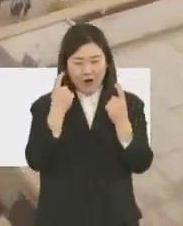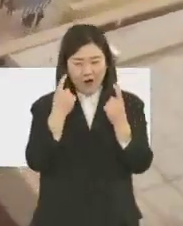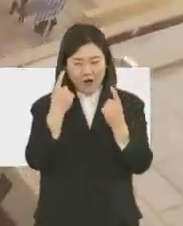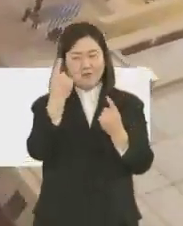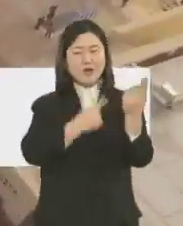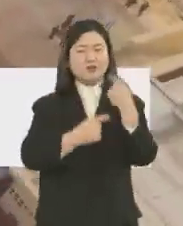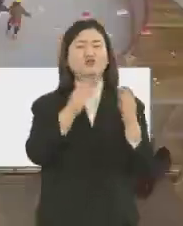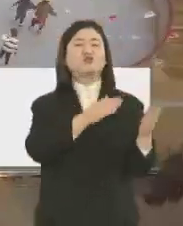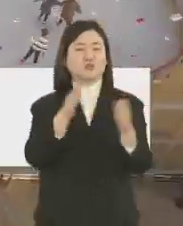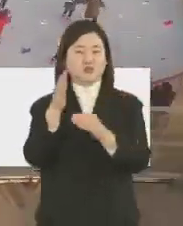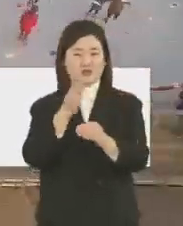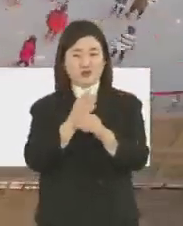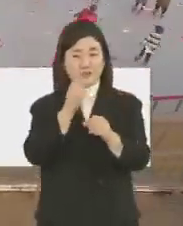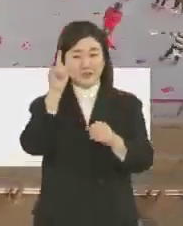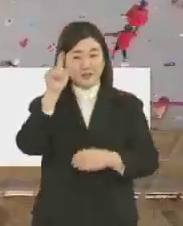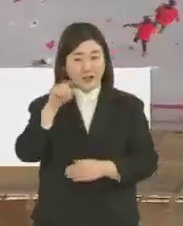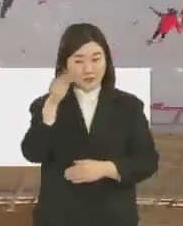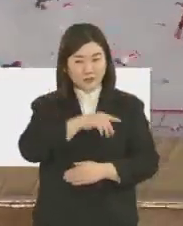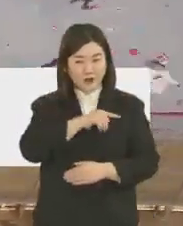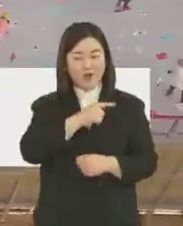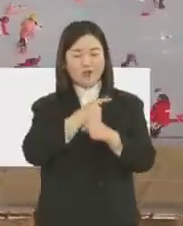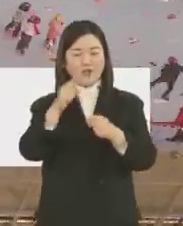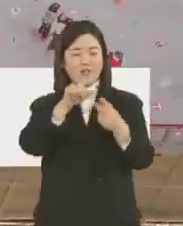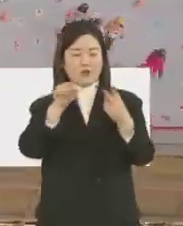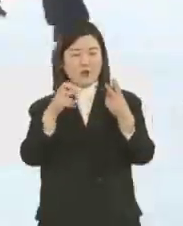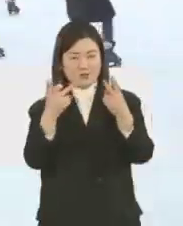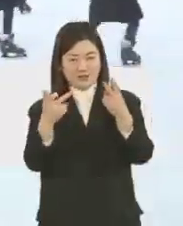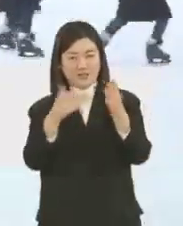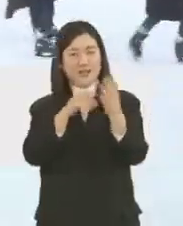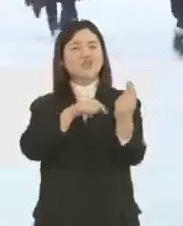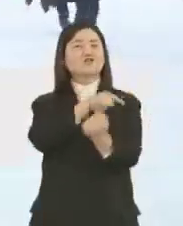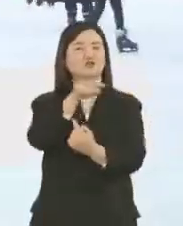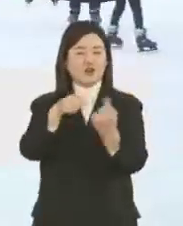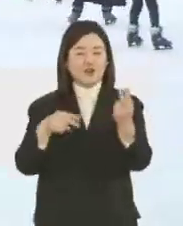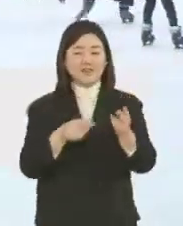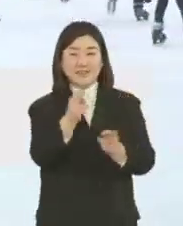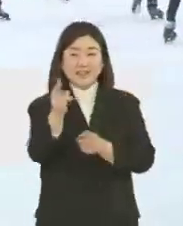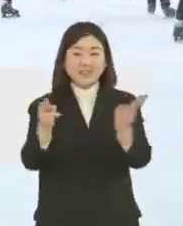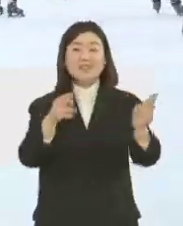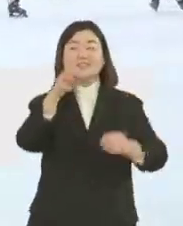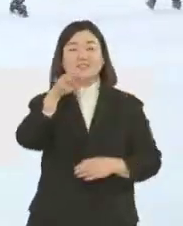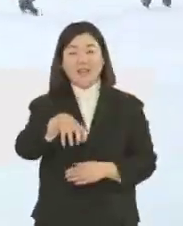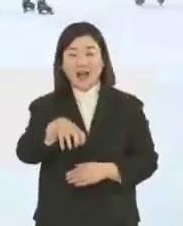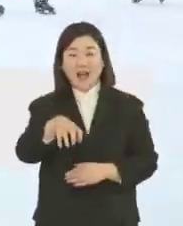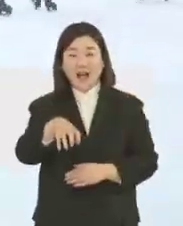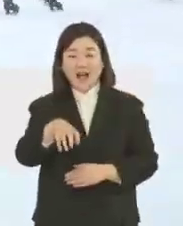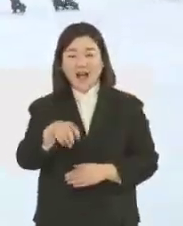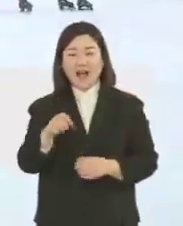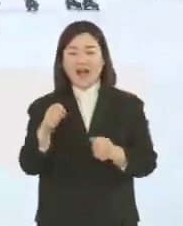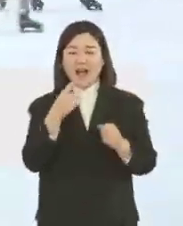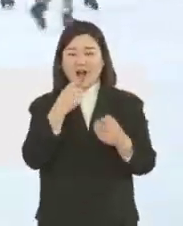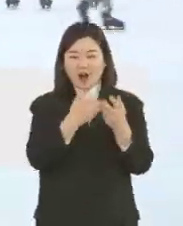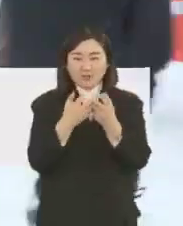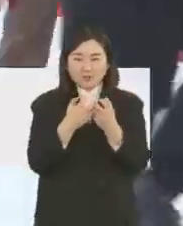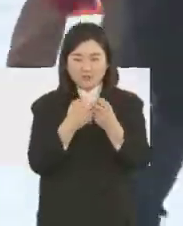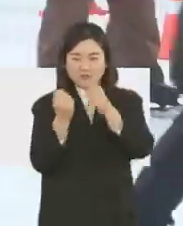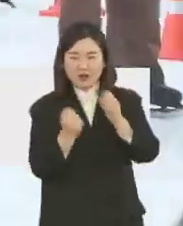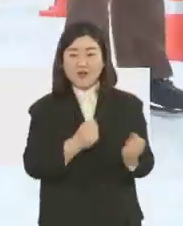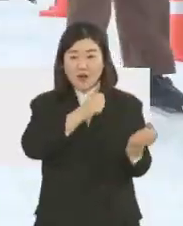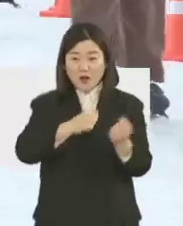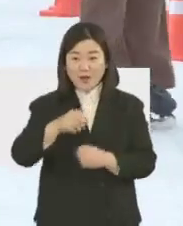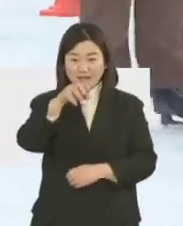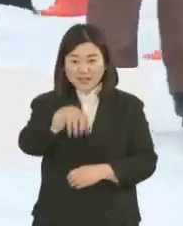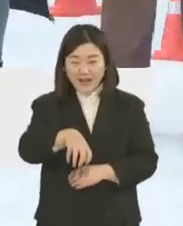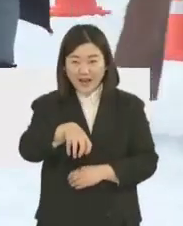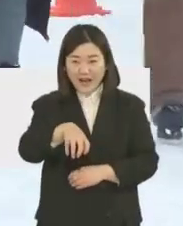나섭니다 내일부터 내년 2월 17일까지 운영되는 보령 스케이트 테마파크장은 아이스링크와 민속 썰매장